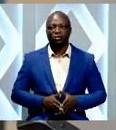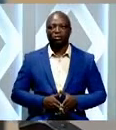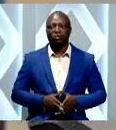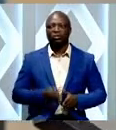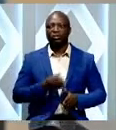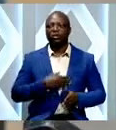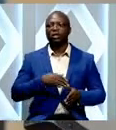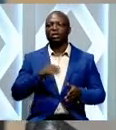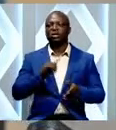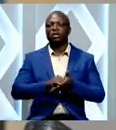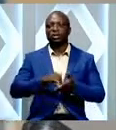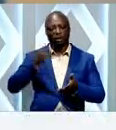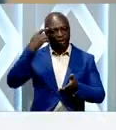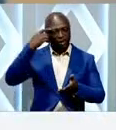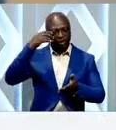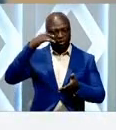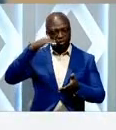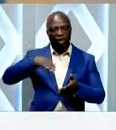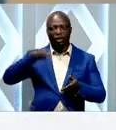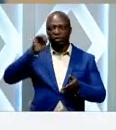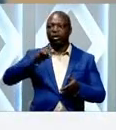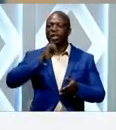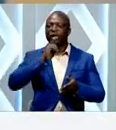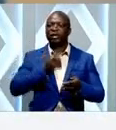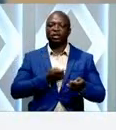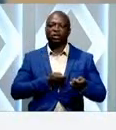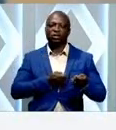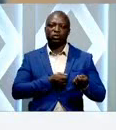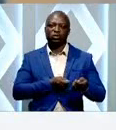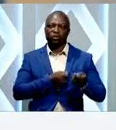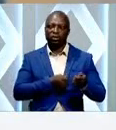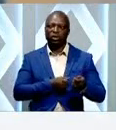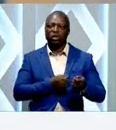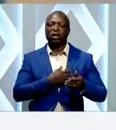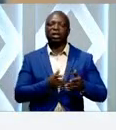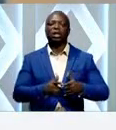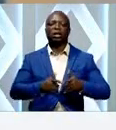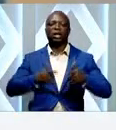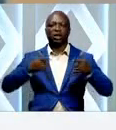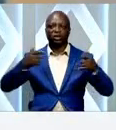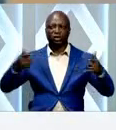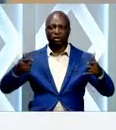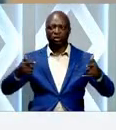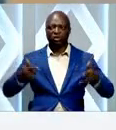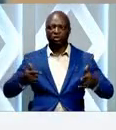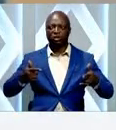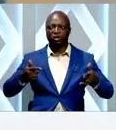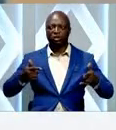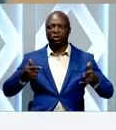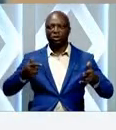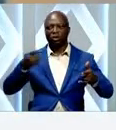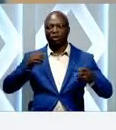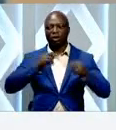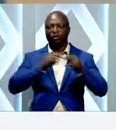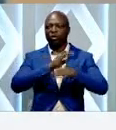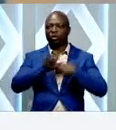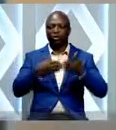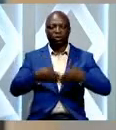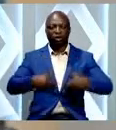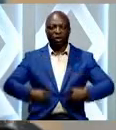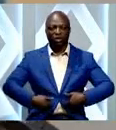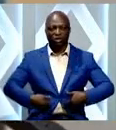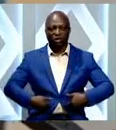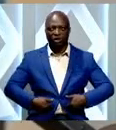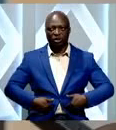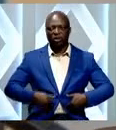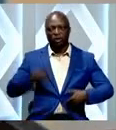Et cet espoir doit être nourri et élargi au niveau de toute la jeunesse.